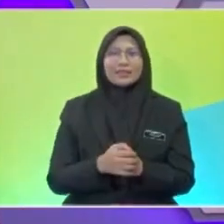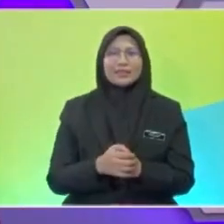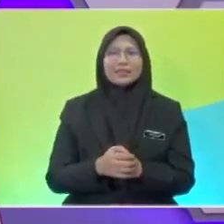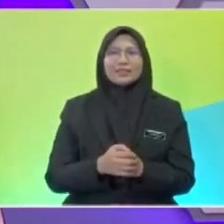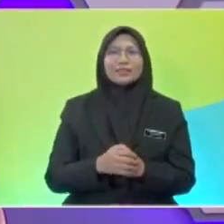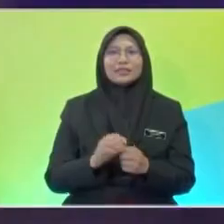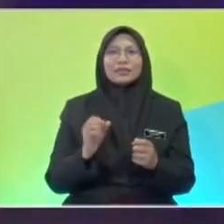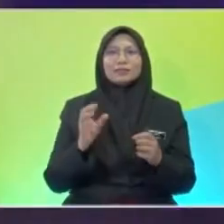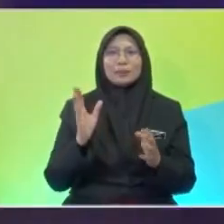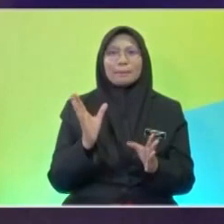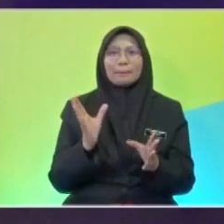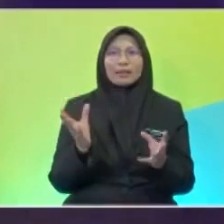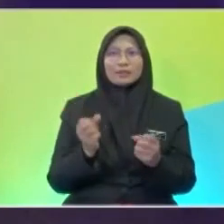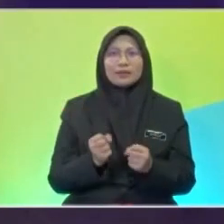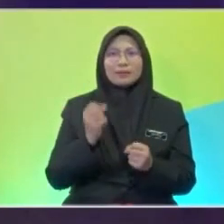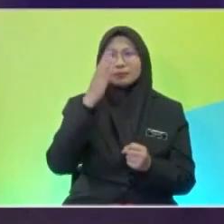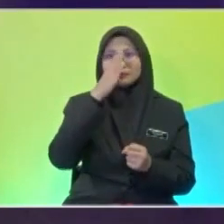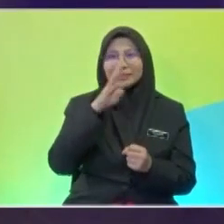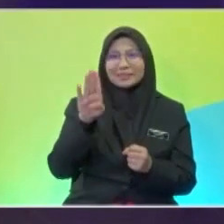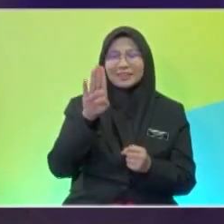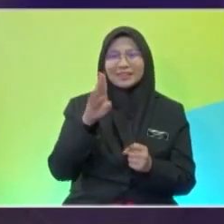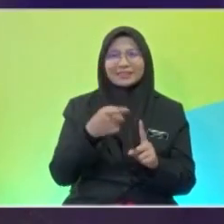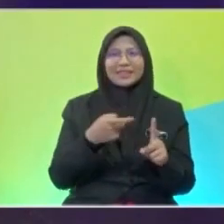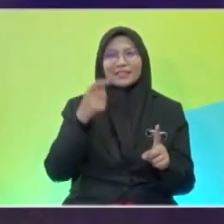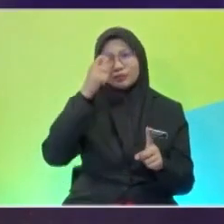dan mendapat gelaran daripada Allah ya